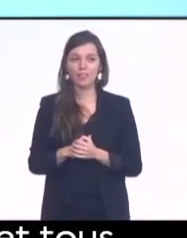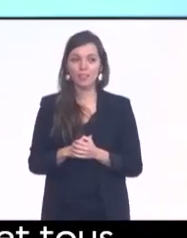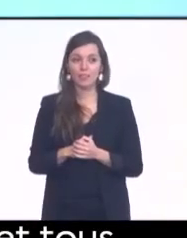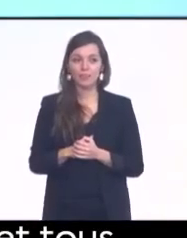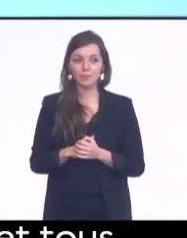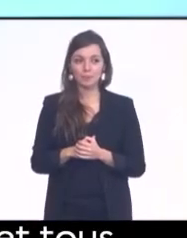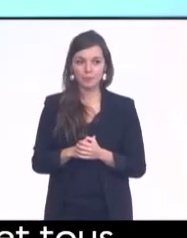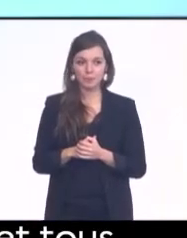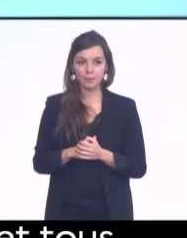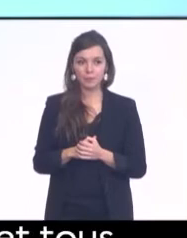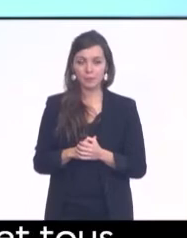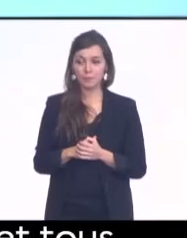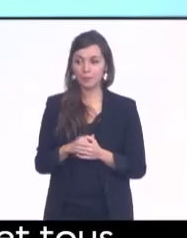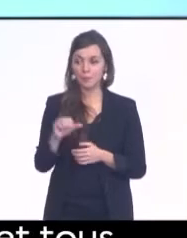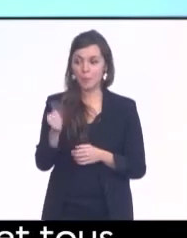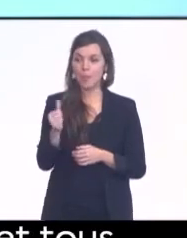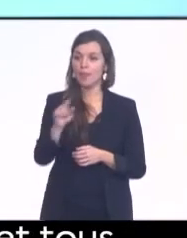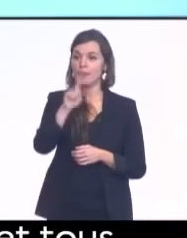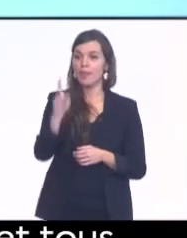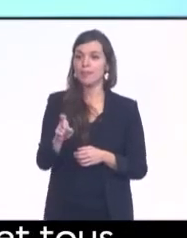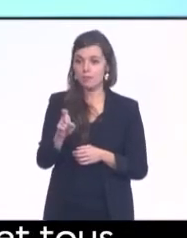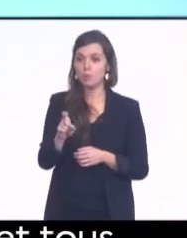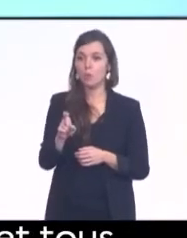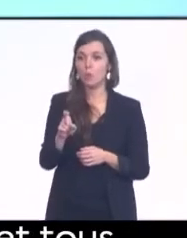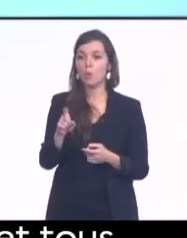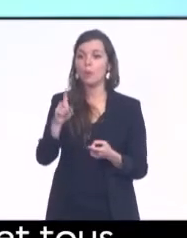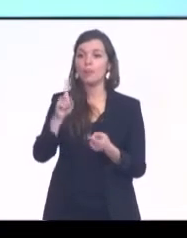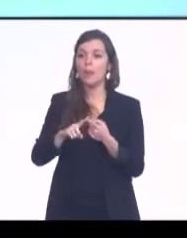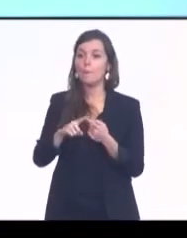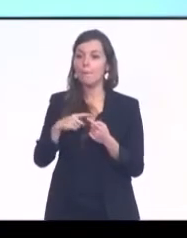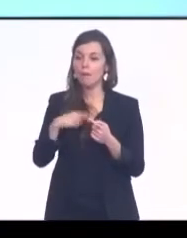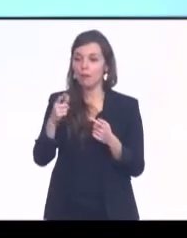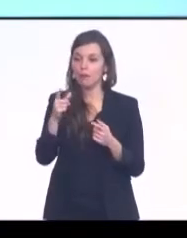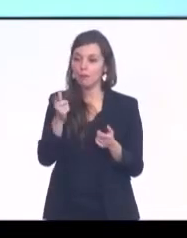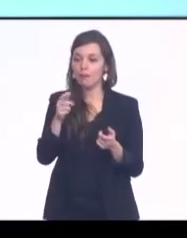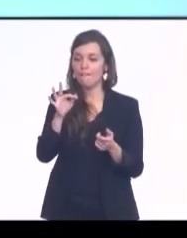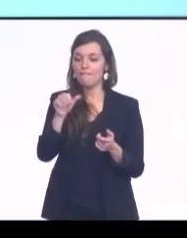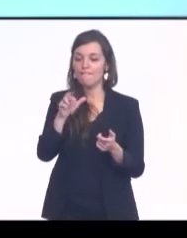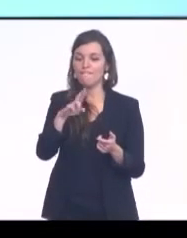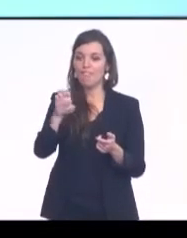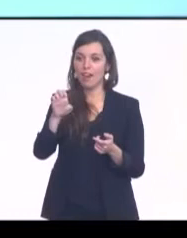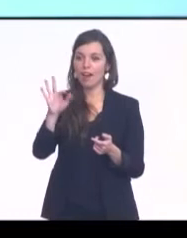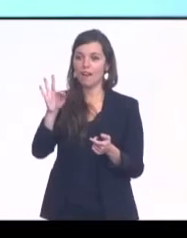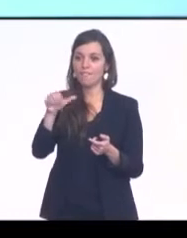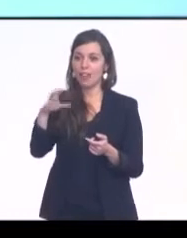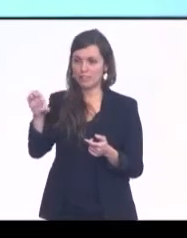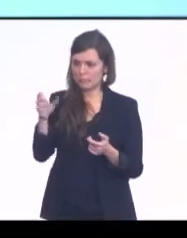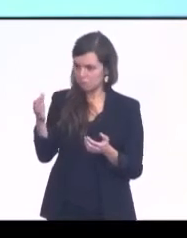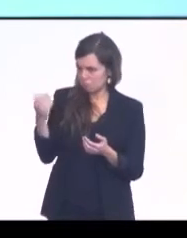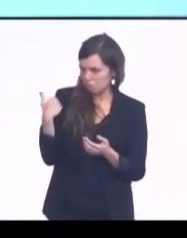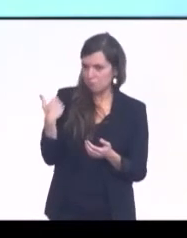J'ai une question de Franck Seret de Fairface. Vous avez mentionné les possibilités de visite dans